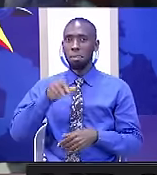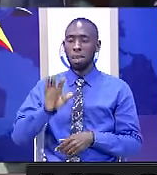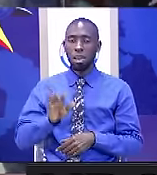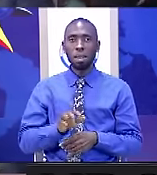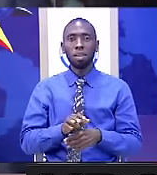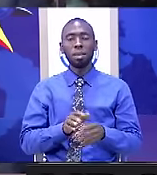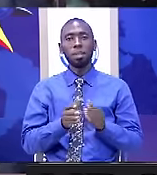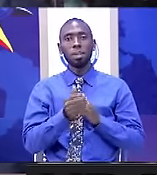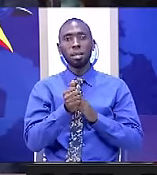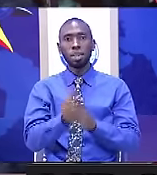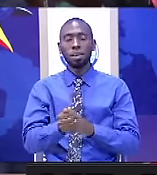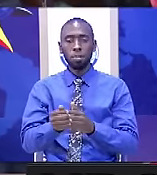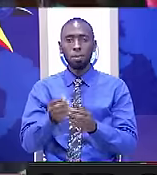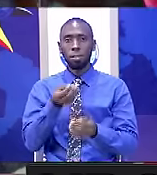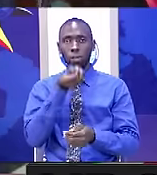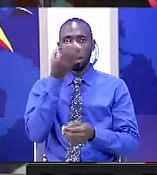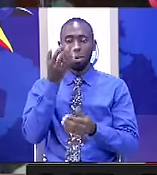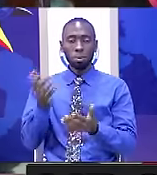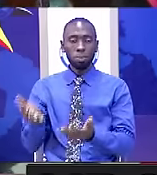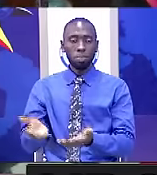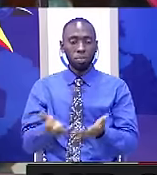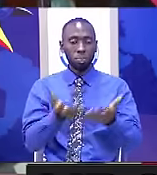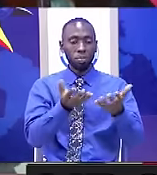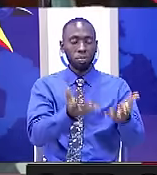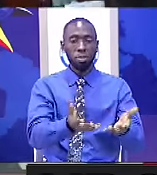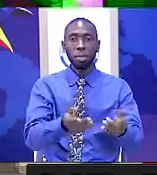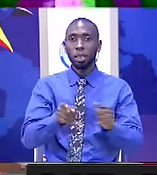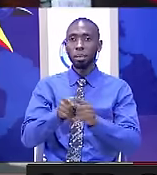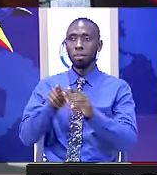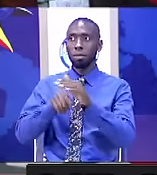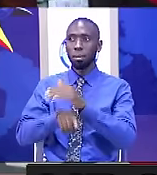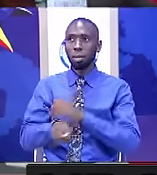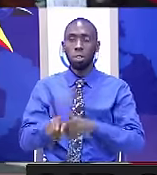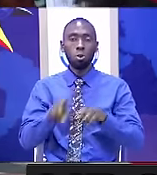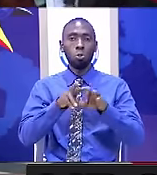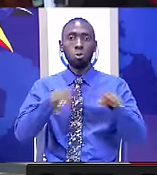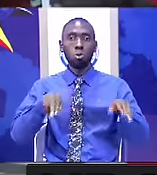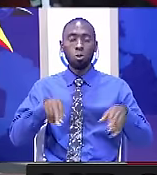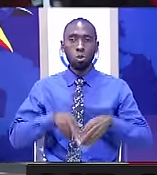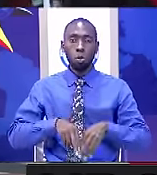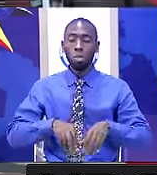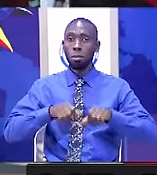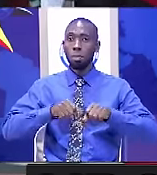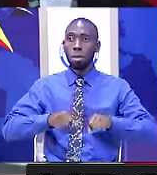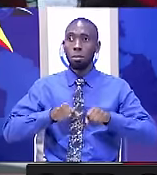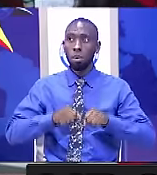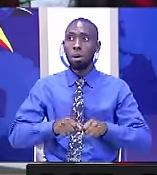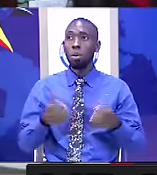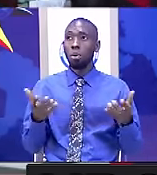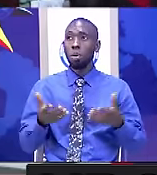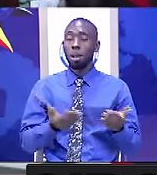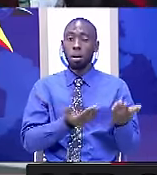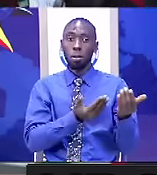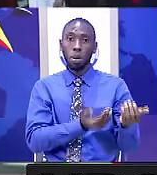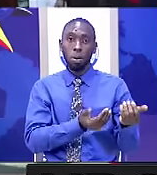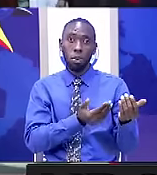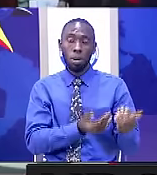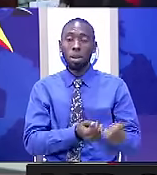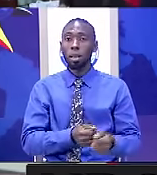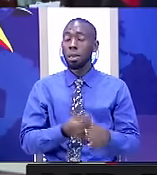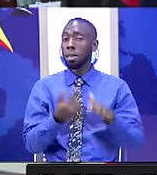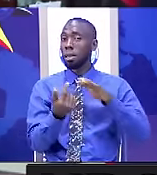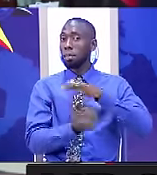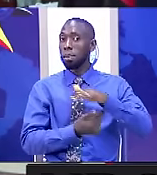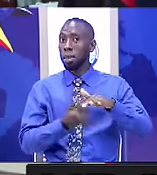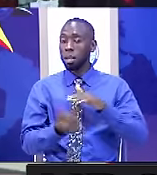ekimuli ku ssanduuku y'omugenzi n'ayingizibwa mu kisenge ekyo eky'abakungu we balindira era nga embeera